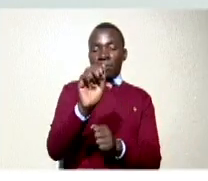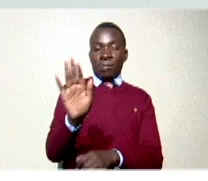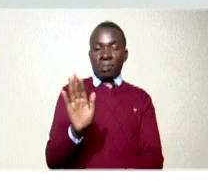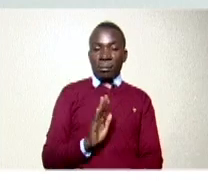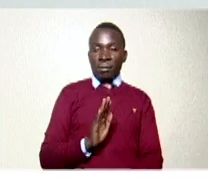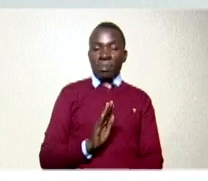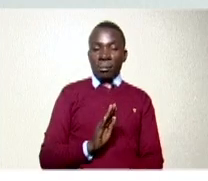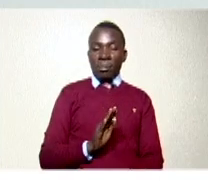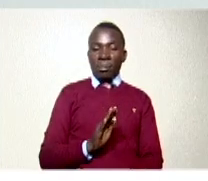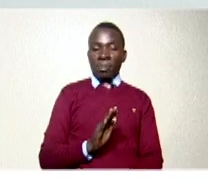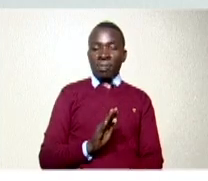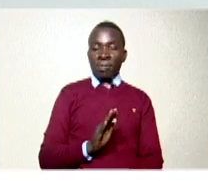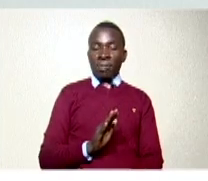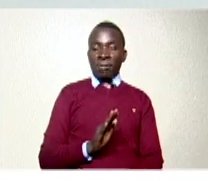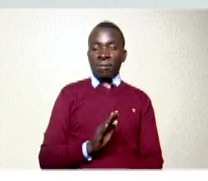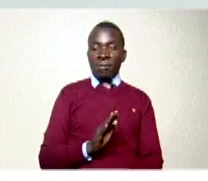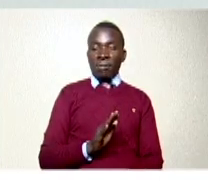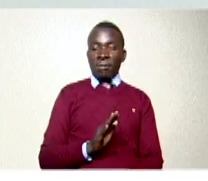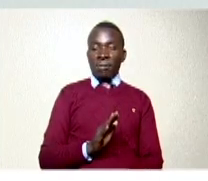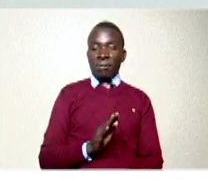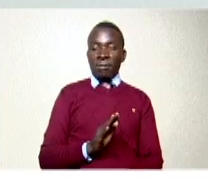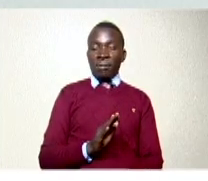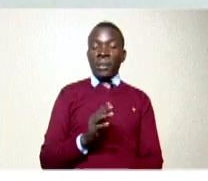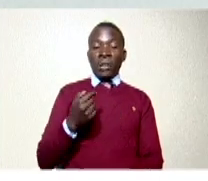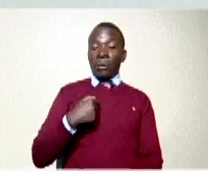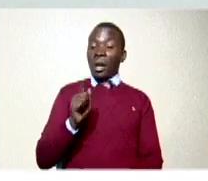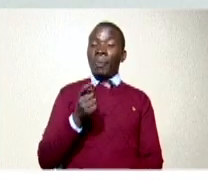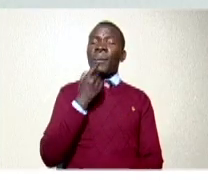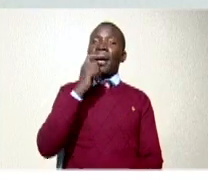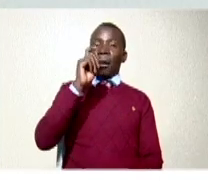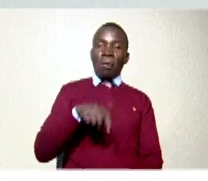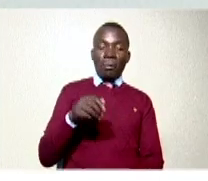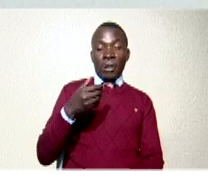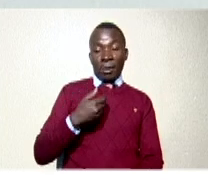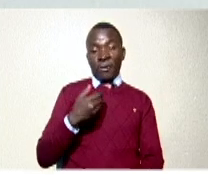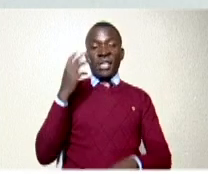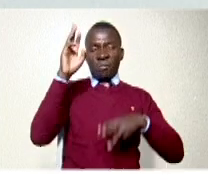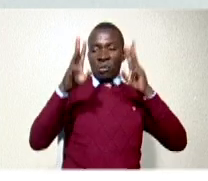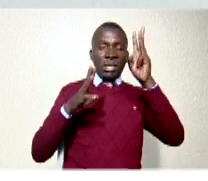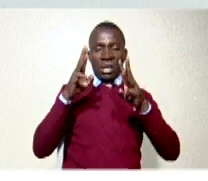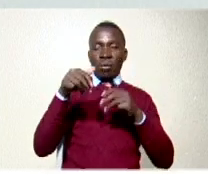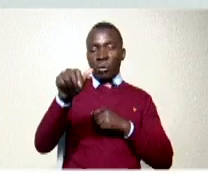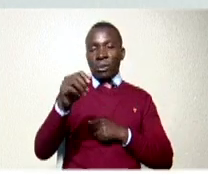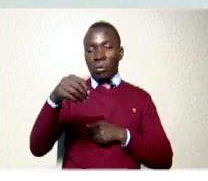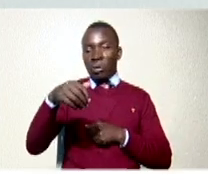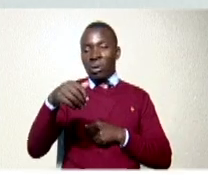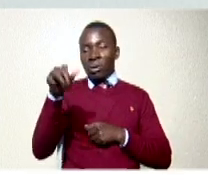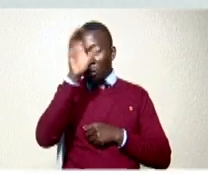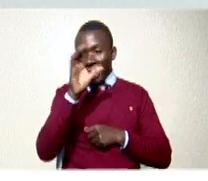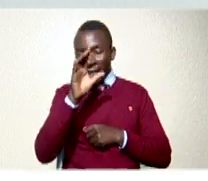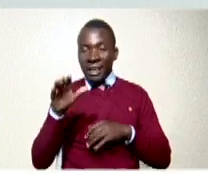Ntabwo igabanuka tubona ryagombye gutera impungenge ku buryo rijya gushakirwa byagenze bite,